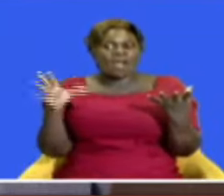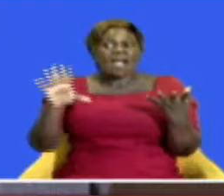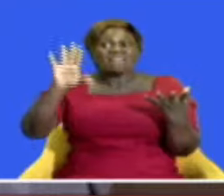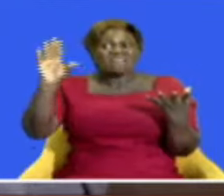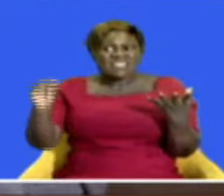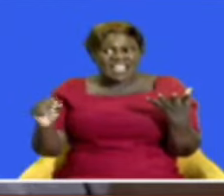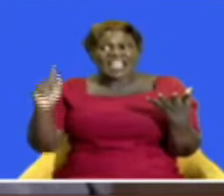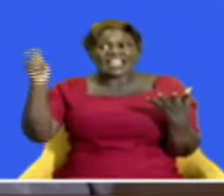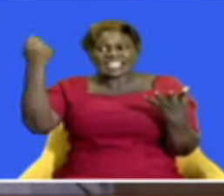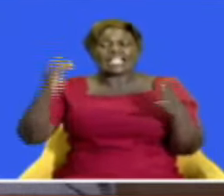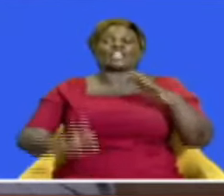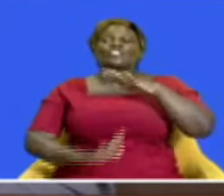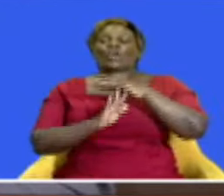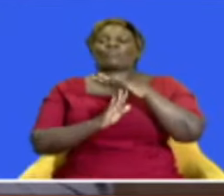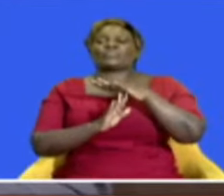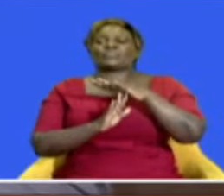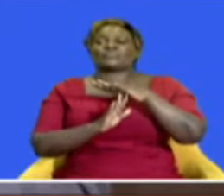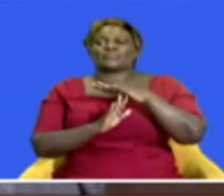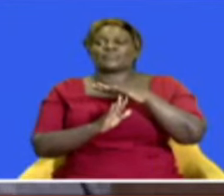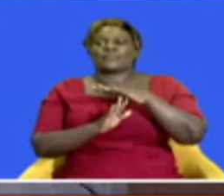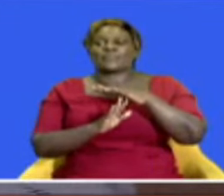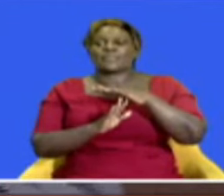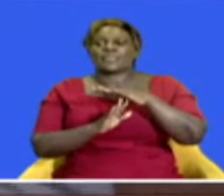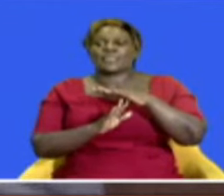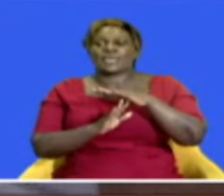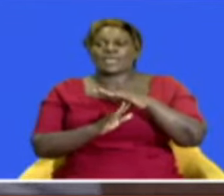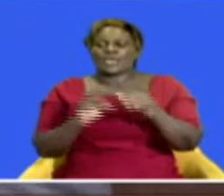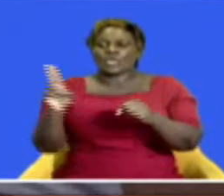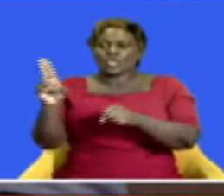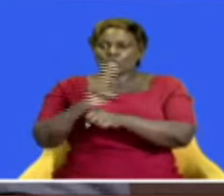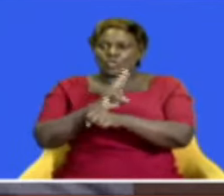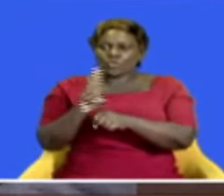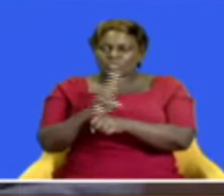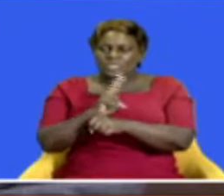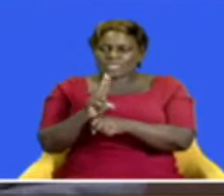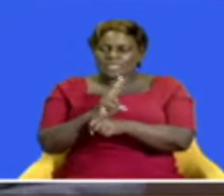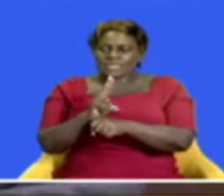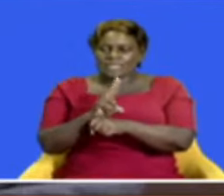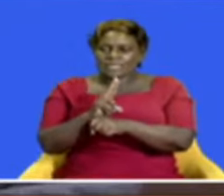Afrika, Kenya inaongoza. Wale watu ambao wanatumia